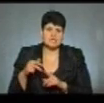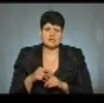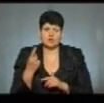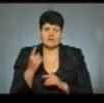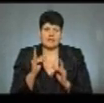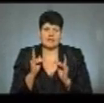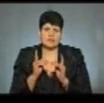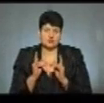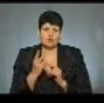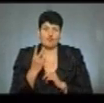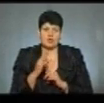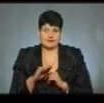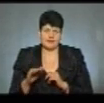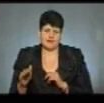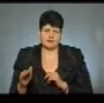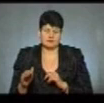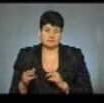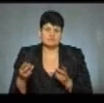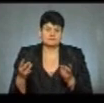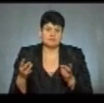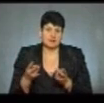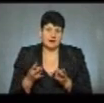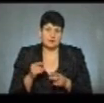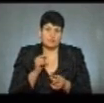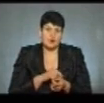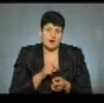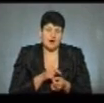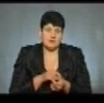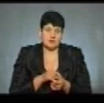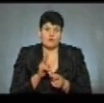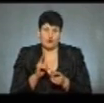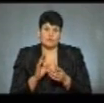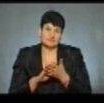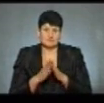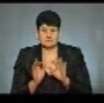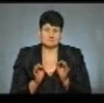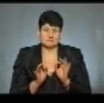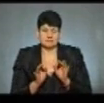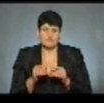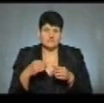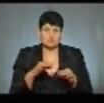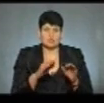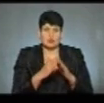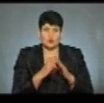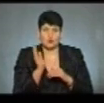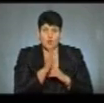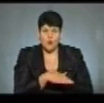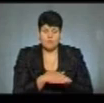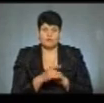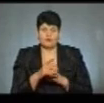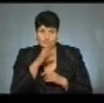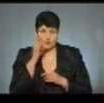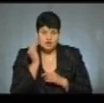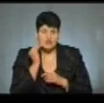одне ліжко є 2 дітей, тобто приходиться відкапати і кого стан дозволяє відпускати на ніч додому, щоб на то місце